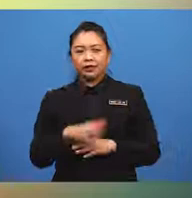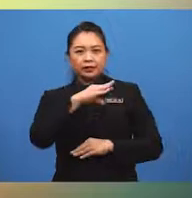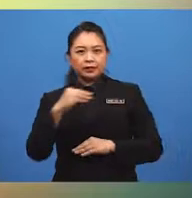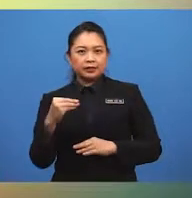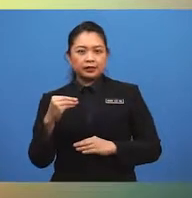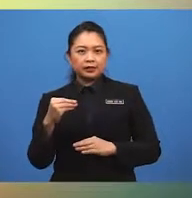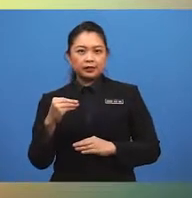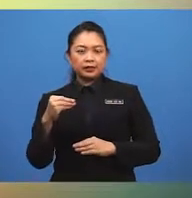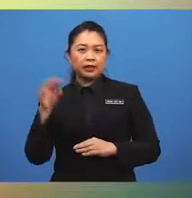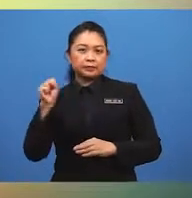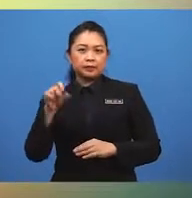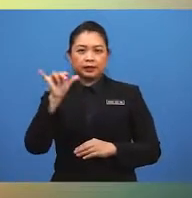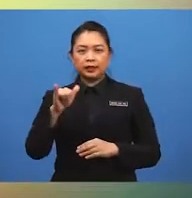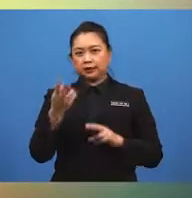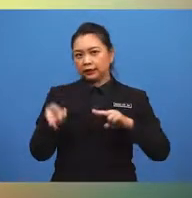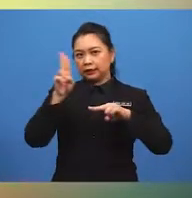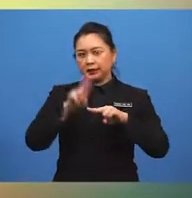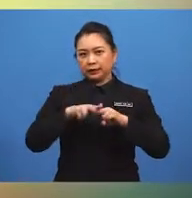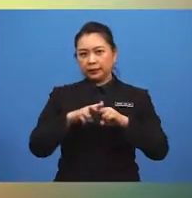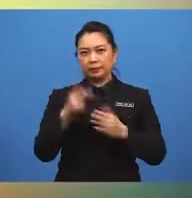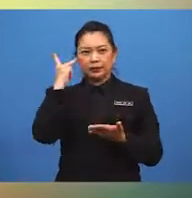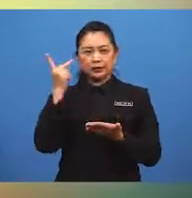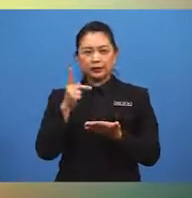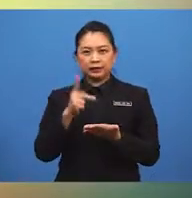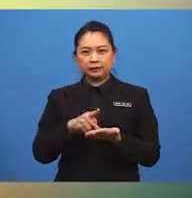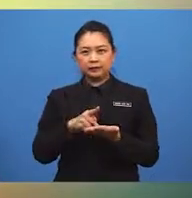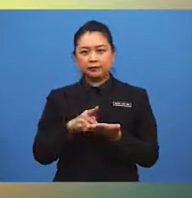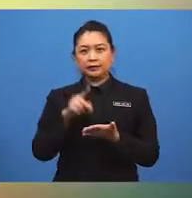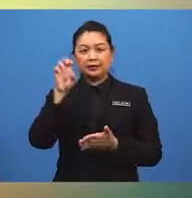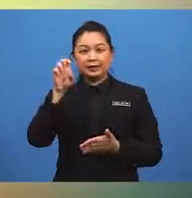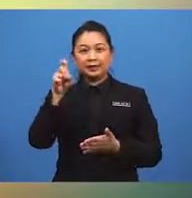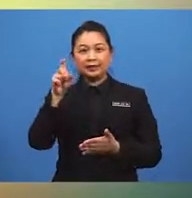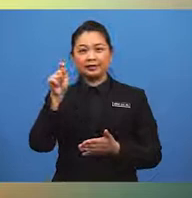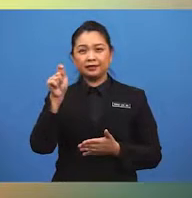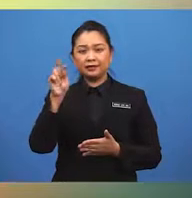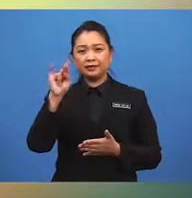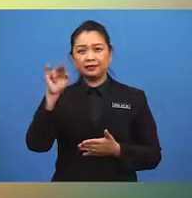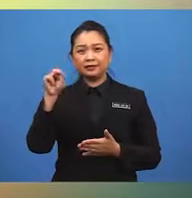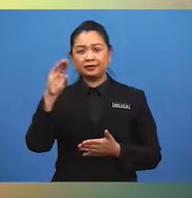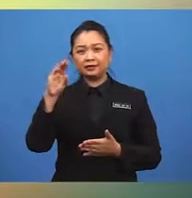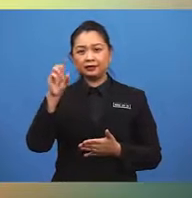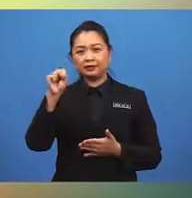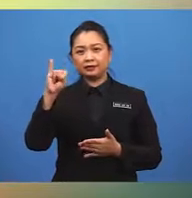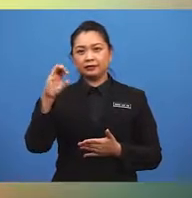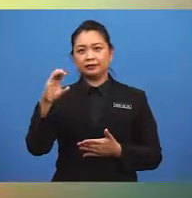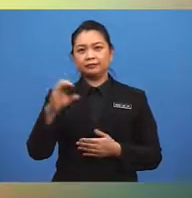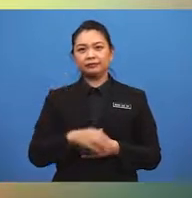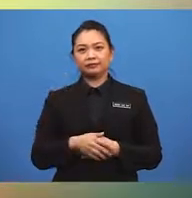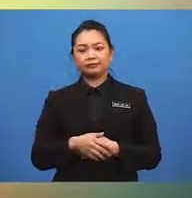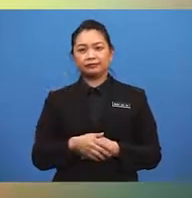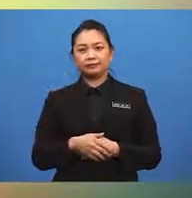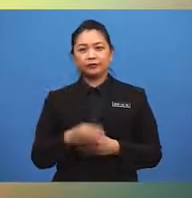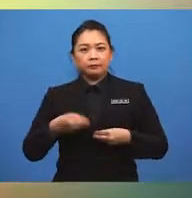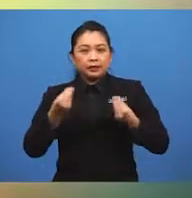Dan semikonduktor yang telah didop dikenali sebagai extrinsic semiconductor. Bagi